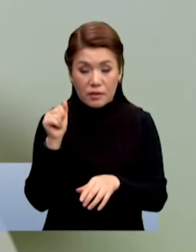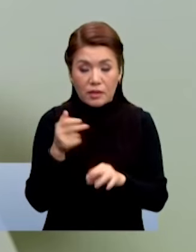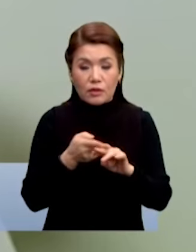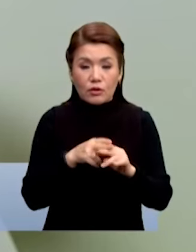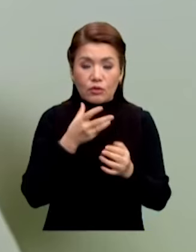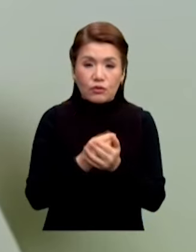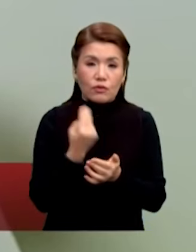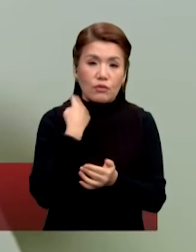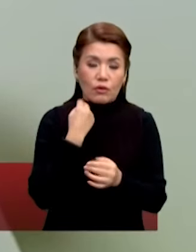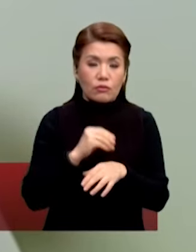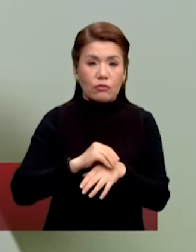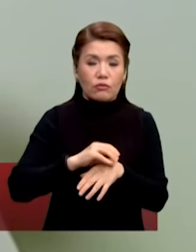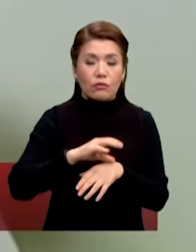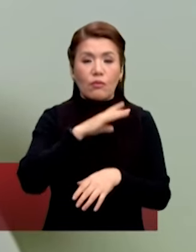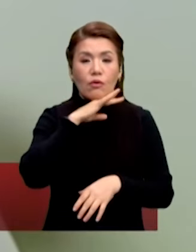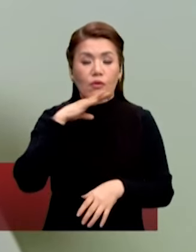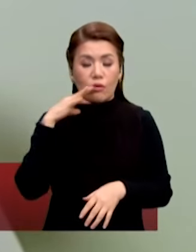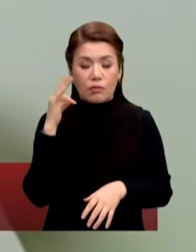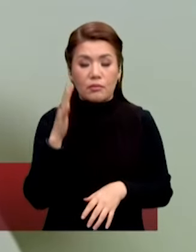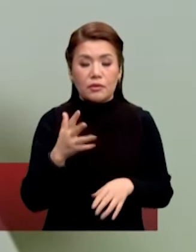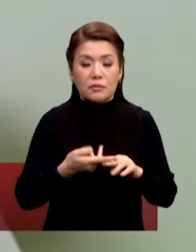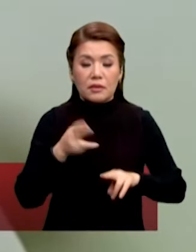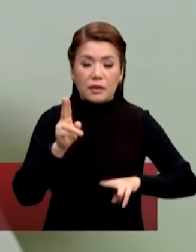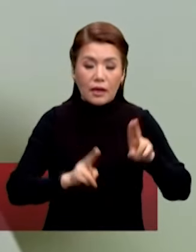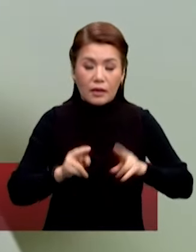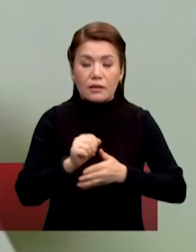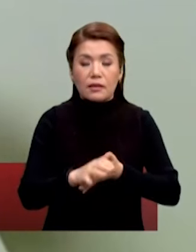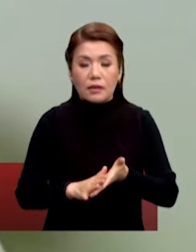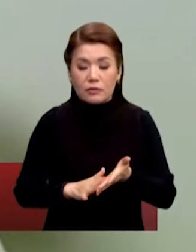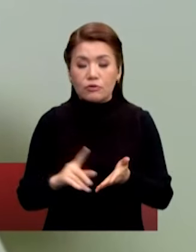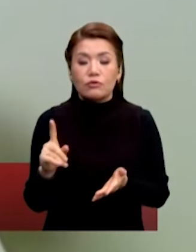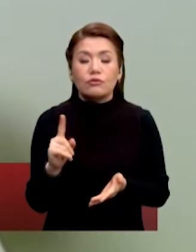қарыздарды көбейту, осы принципті жалғастырып кет, бұл